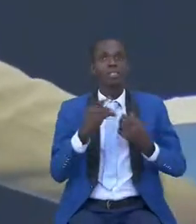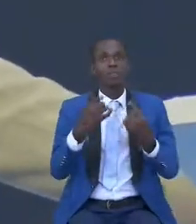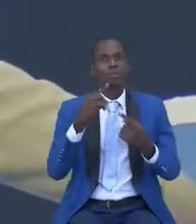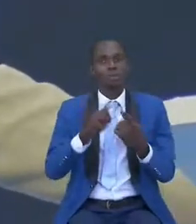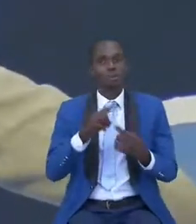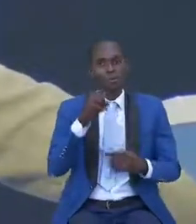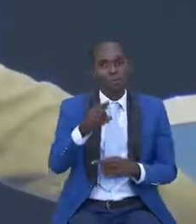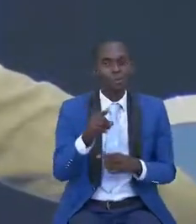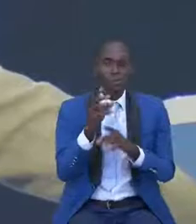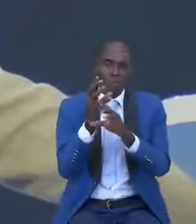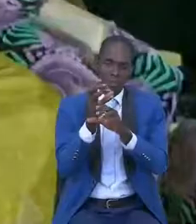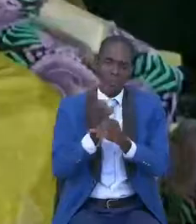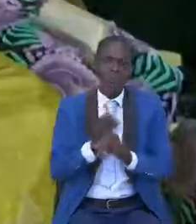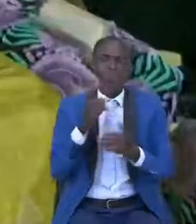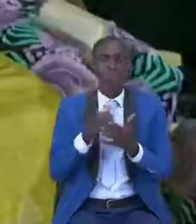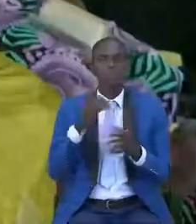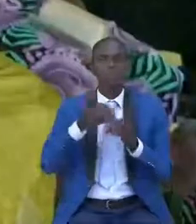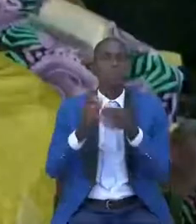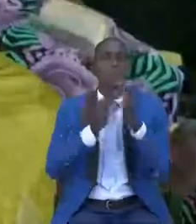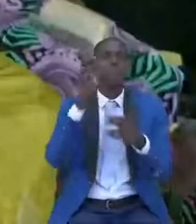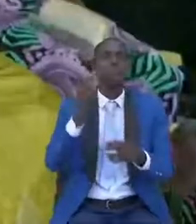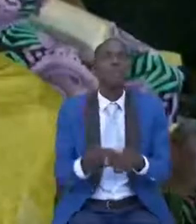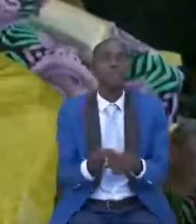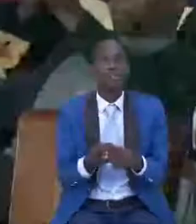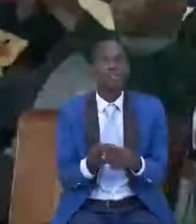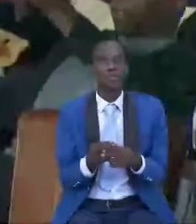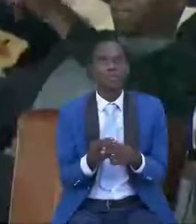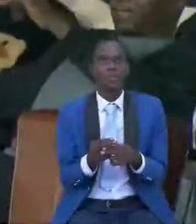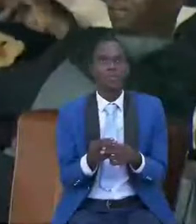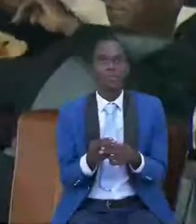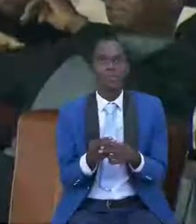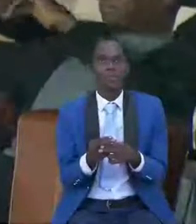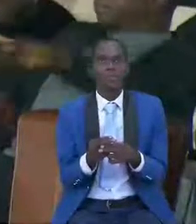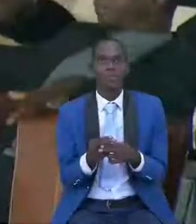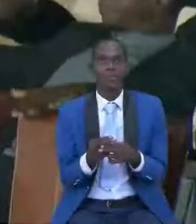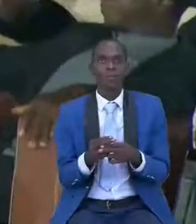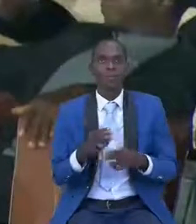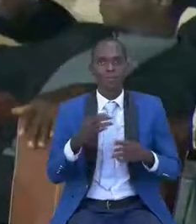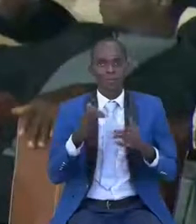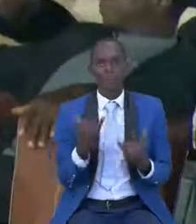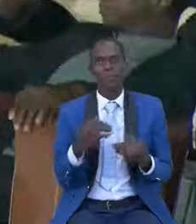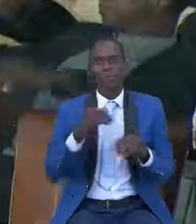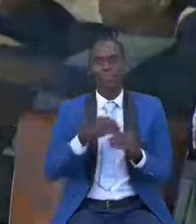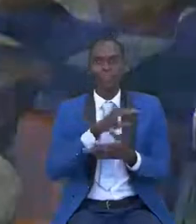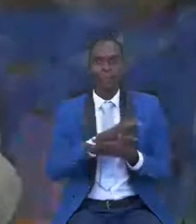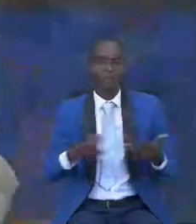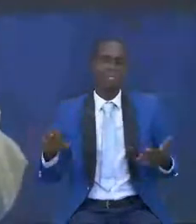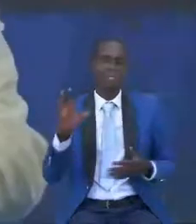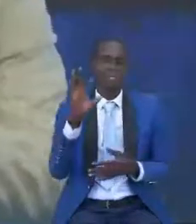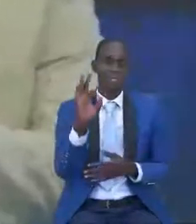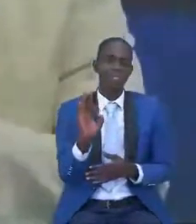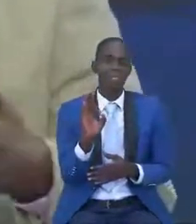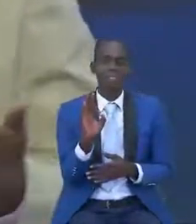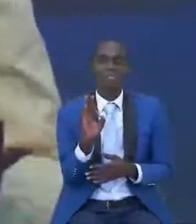guéri. Ce soir, la guérison vient à toi. Reçois-la au nom de Jésus. Voyez